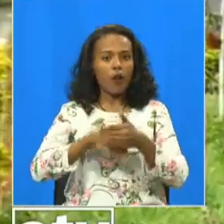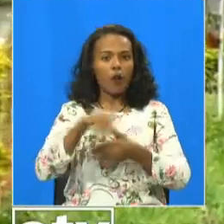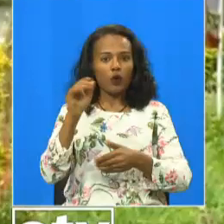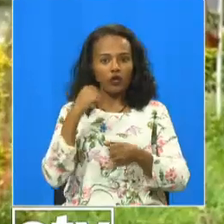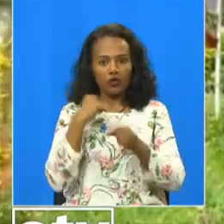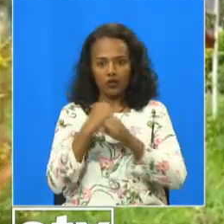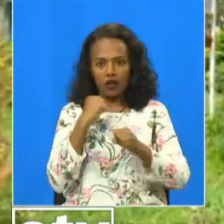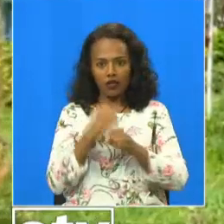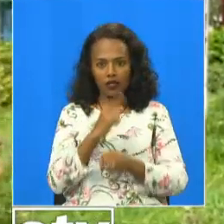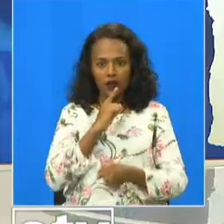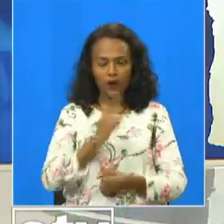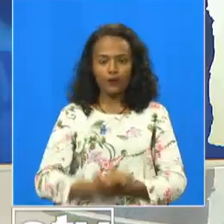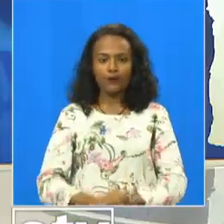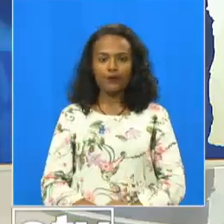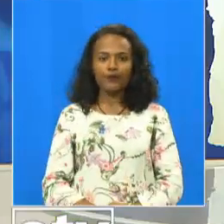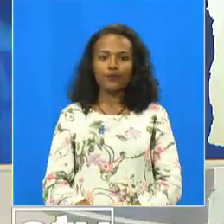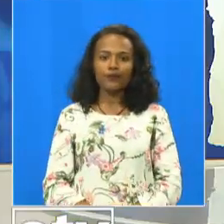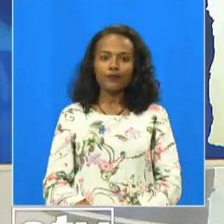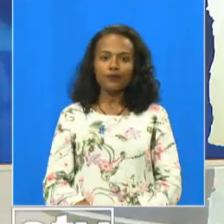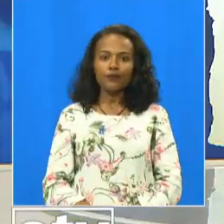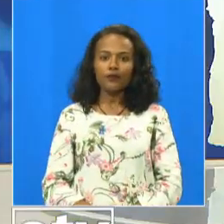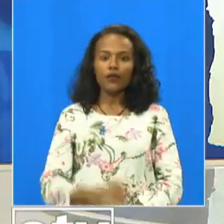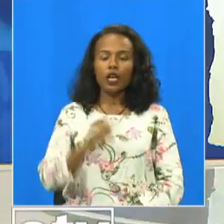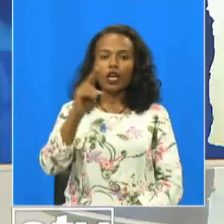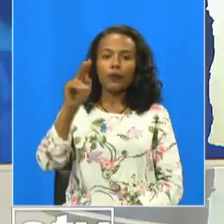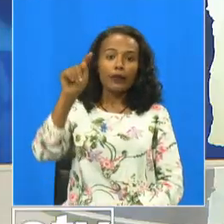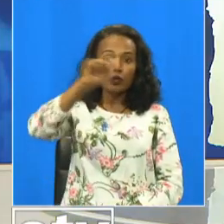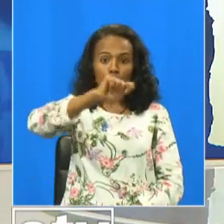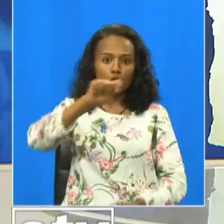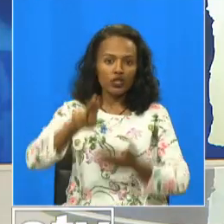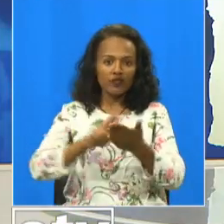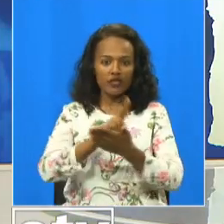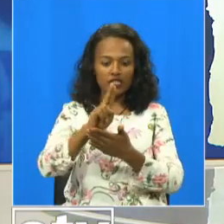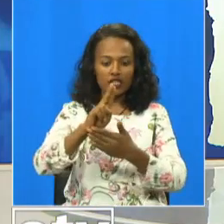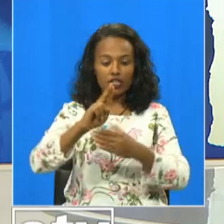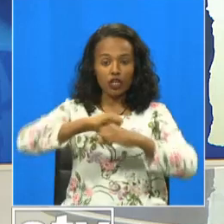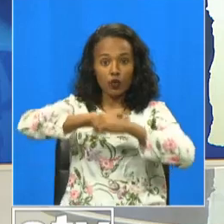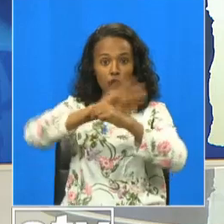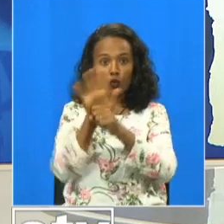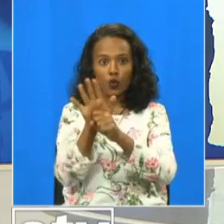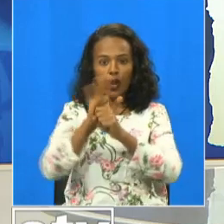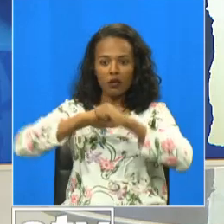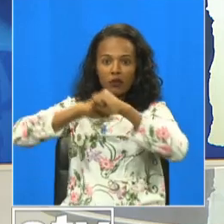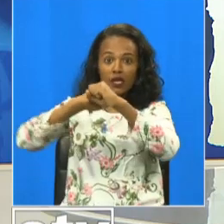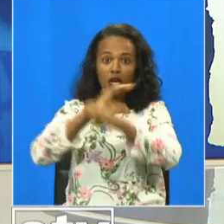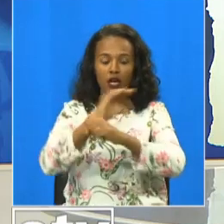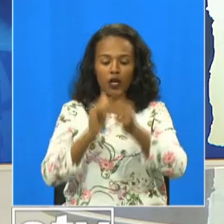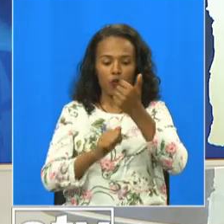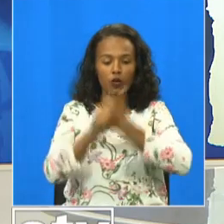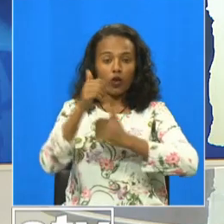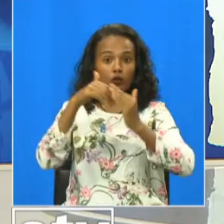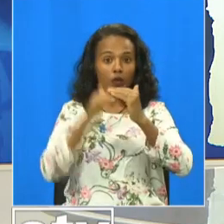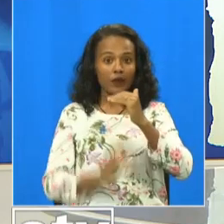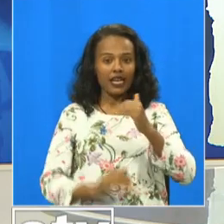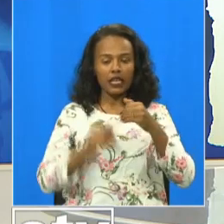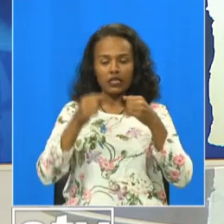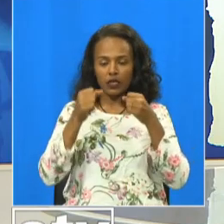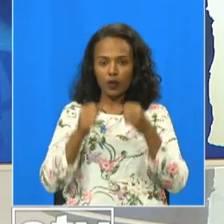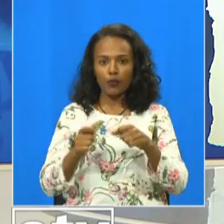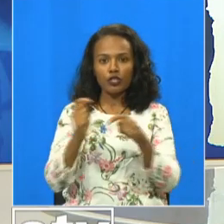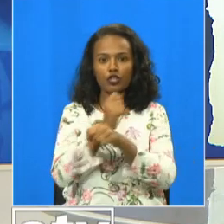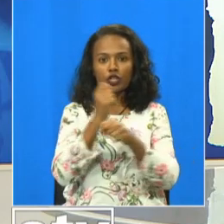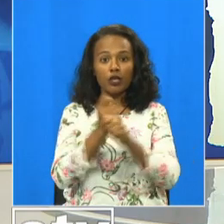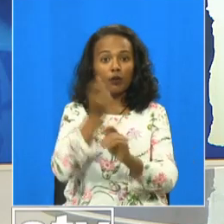ስራ እየሰራን ነው። መቱ ዩኒቨርሲቲ የኮሮና ቫይረስ ስርጭትን ለመግታትና ጉዳቱን ለመቀነስ የሚያስችል